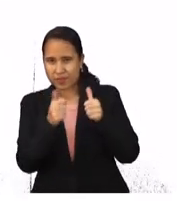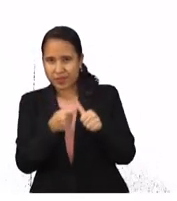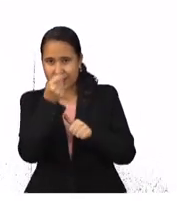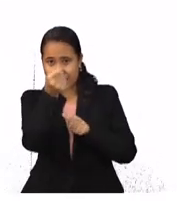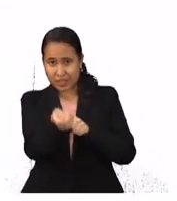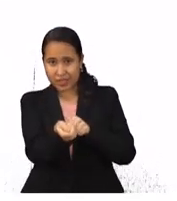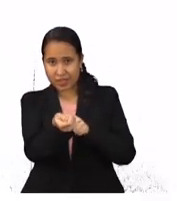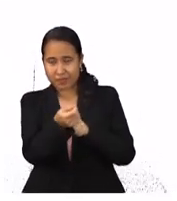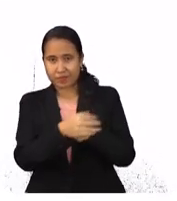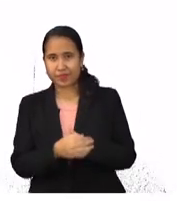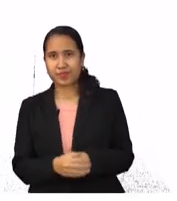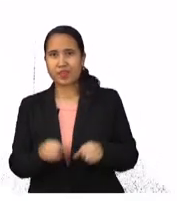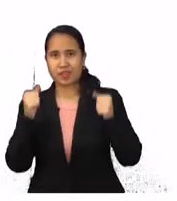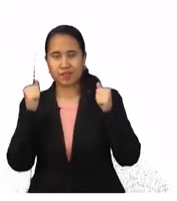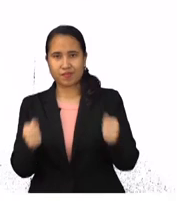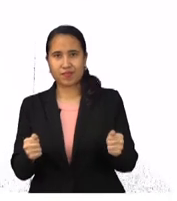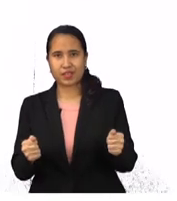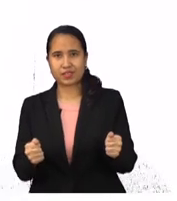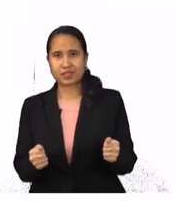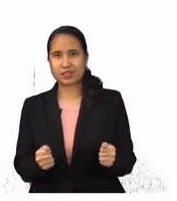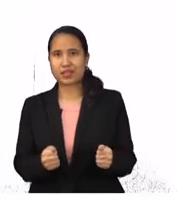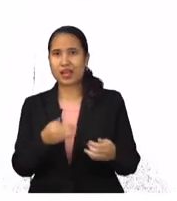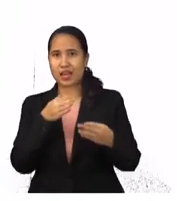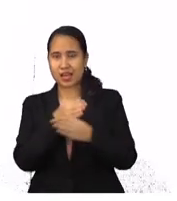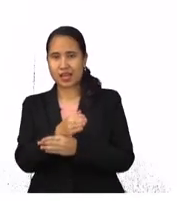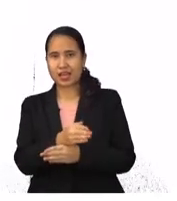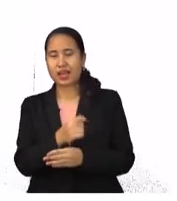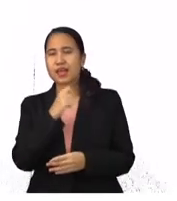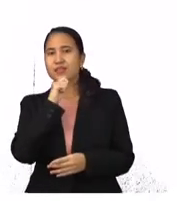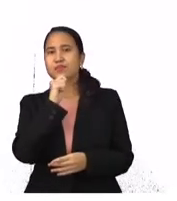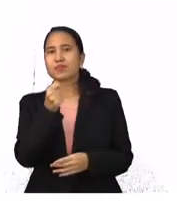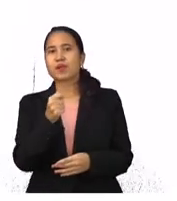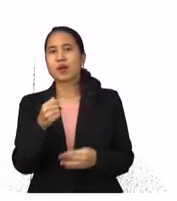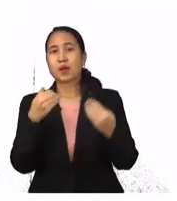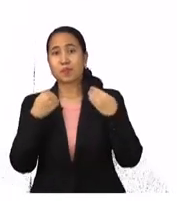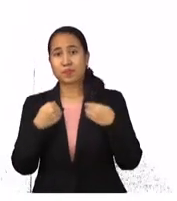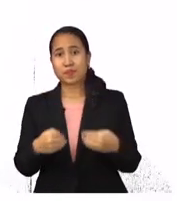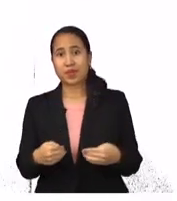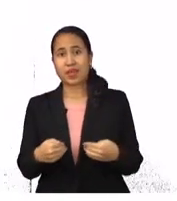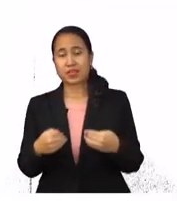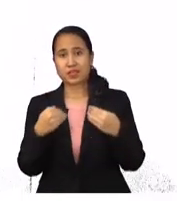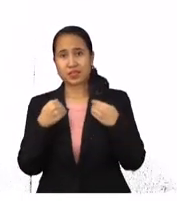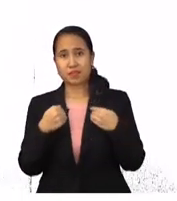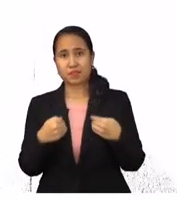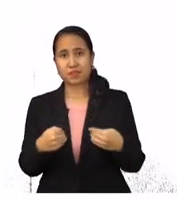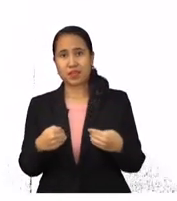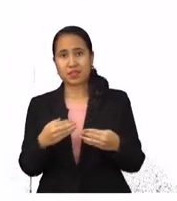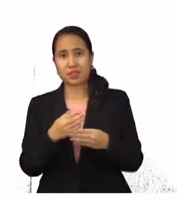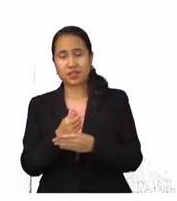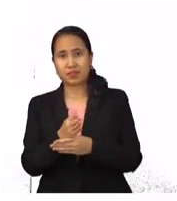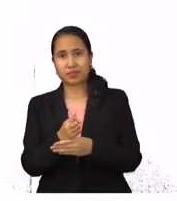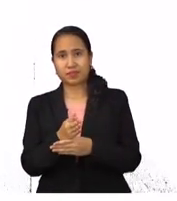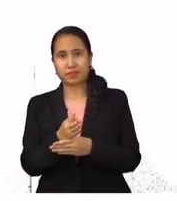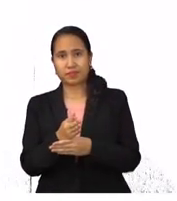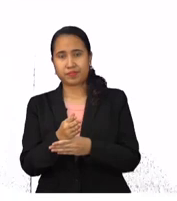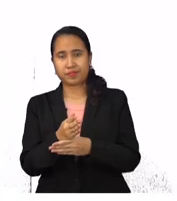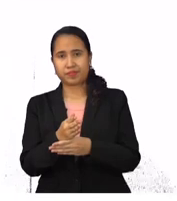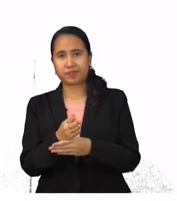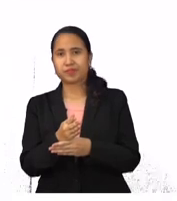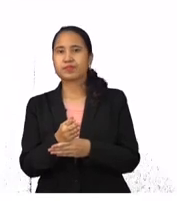is vaste rechtspraak van het Inter-Amerikaanse Hof voor de Rechten van de Mens dat indien amnesties in strijd zijn met